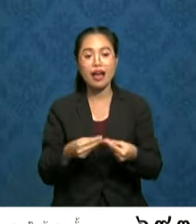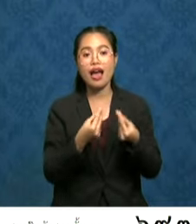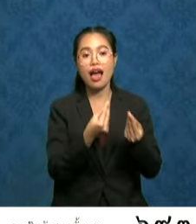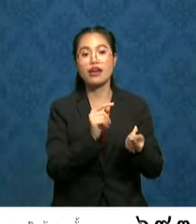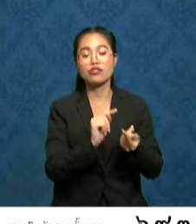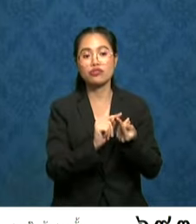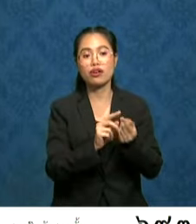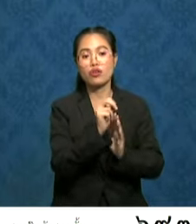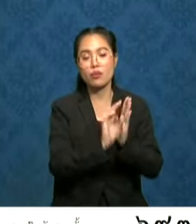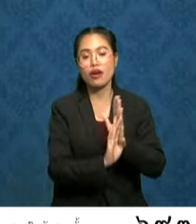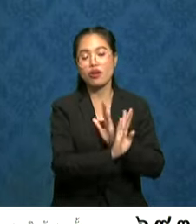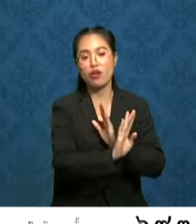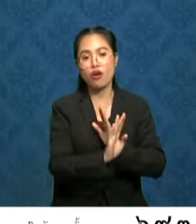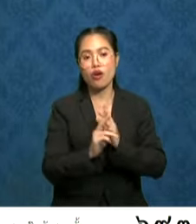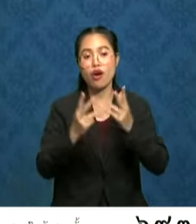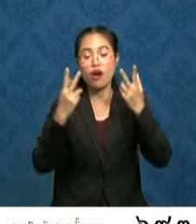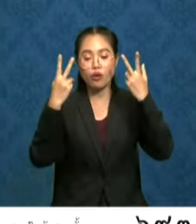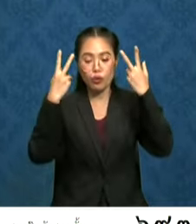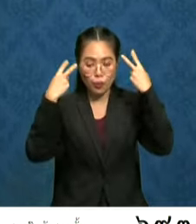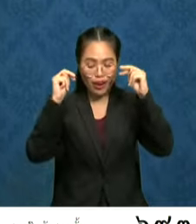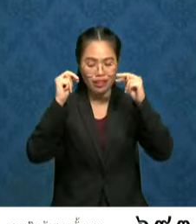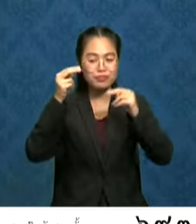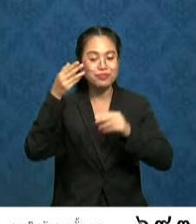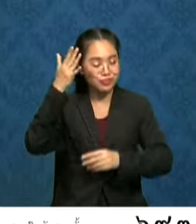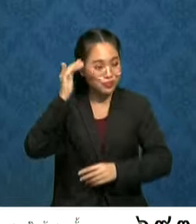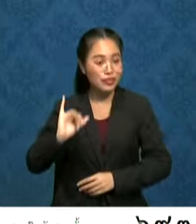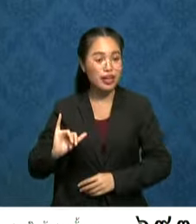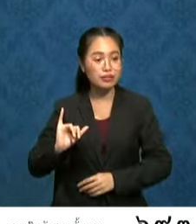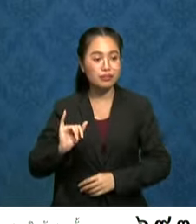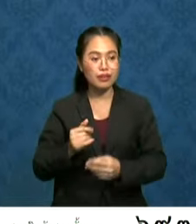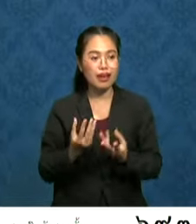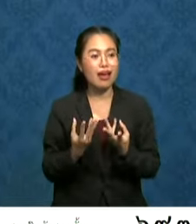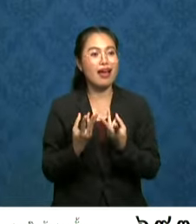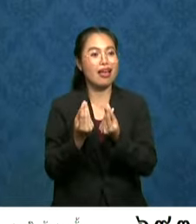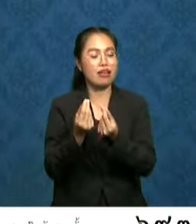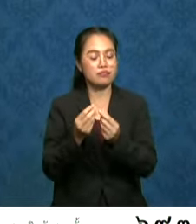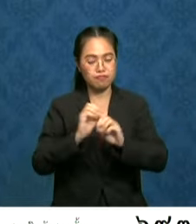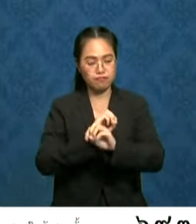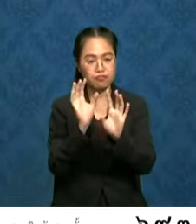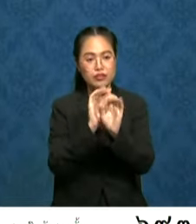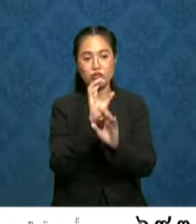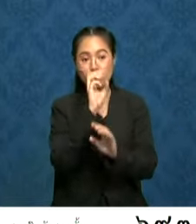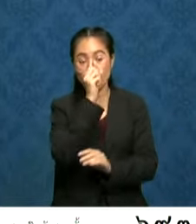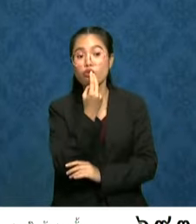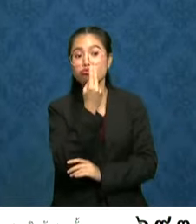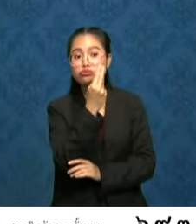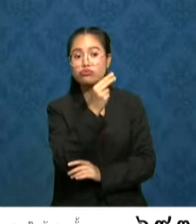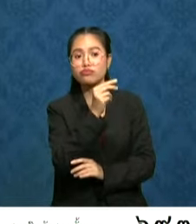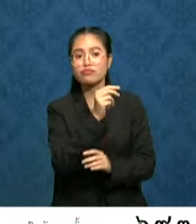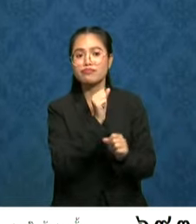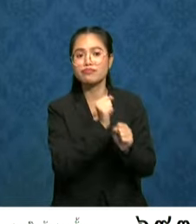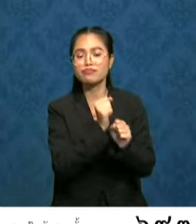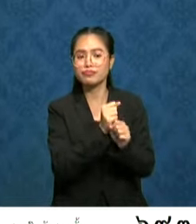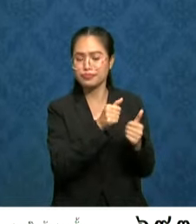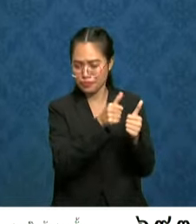คำแถลงนโยบายของรัฐบาลยิ่งลักษณ์เช่นเดียวกันค่ะในเรื่องของรายละเอียดที่ชัดเจนค่ะอันนี้ก็ฉายหนังซ้ำเล็กน้อยนะคะแต่ว่าคือมันดีมากจนดิฉัน